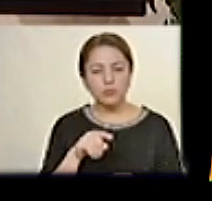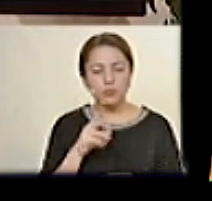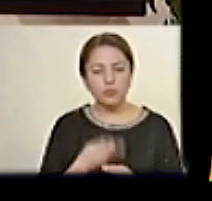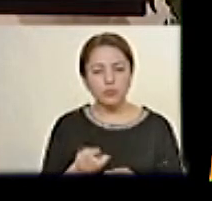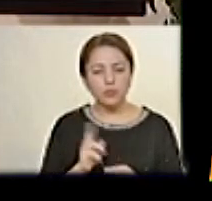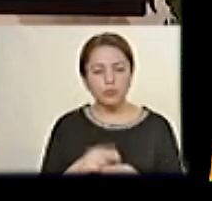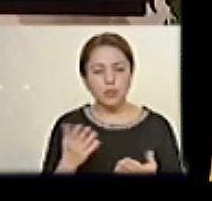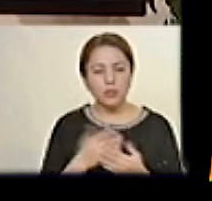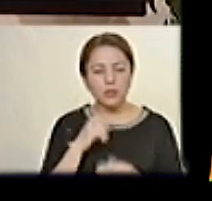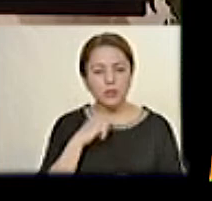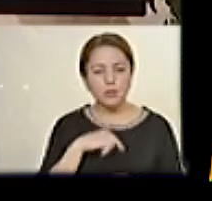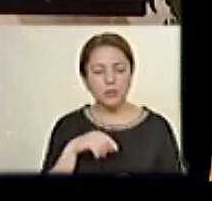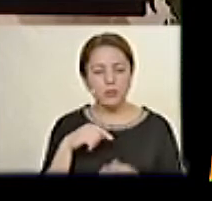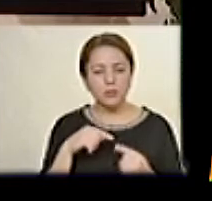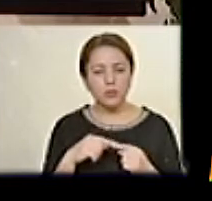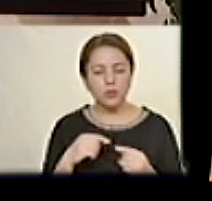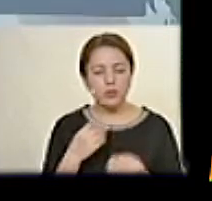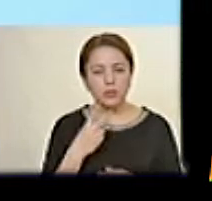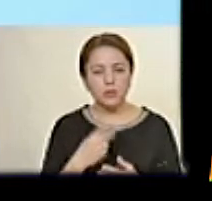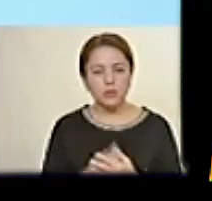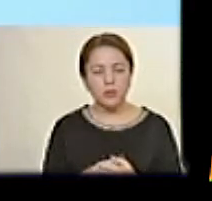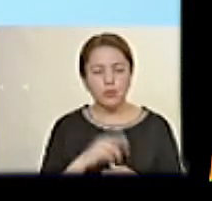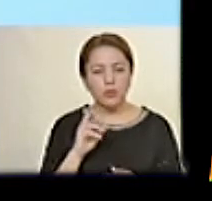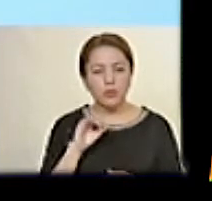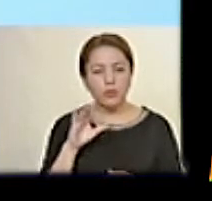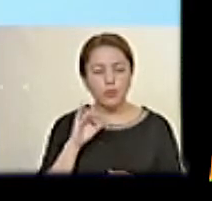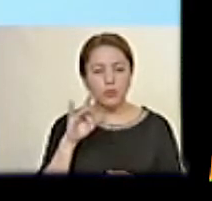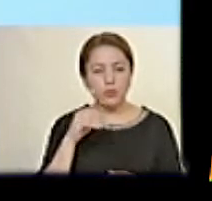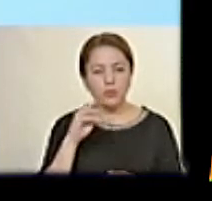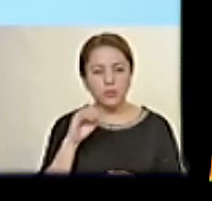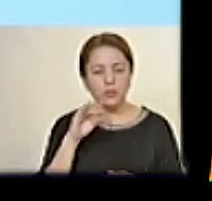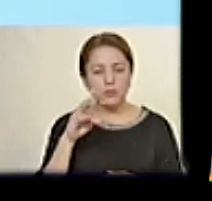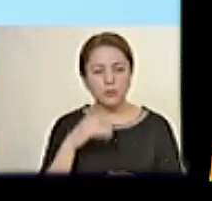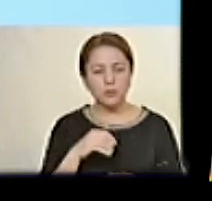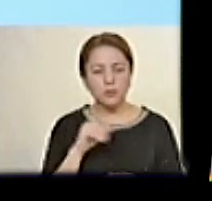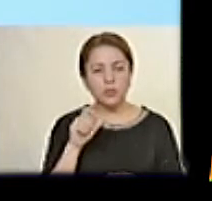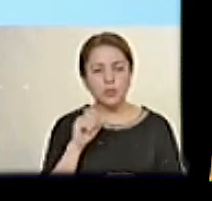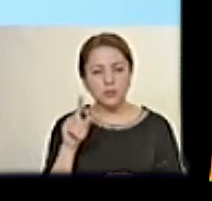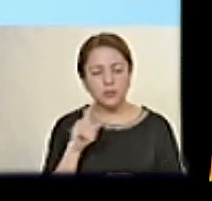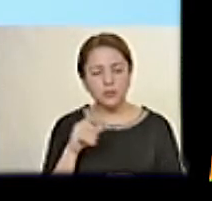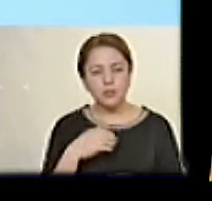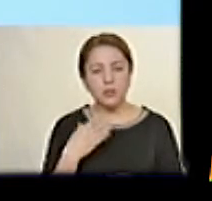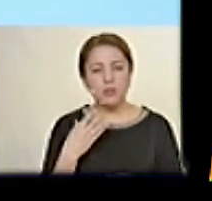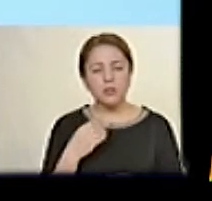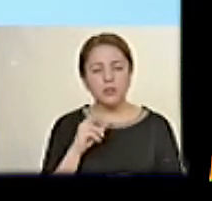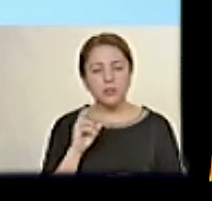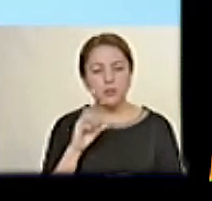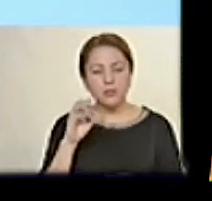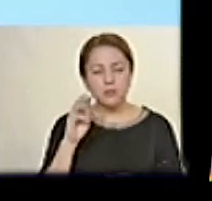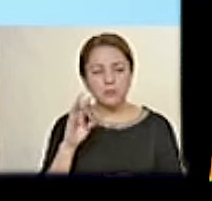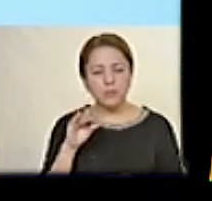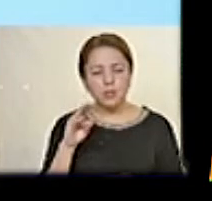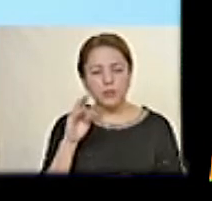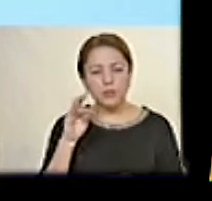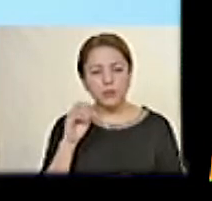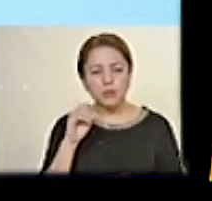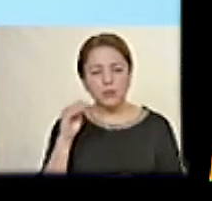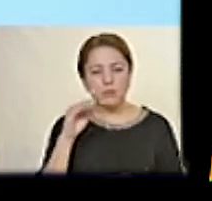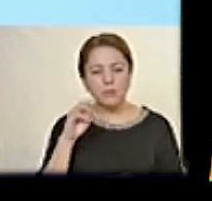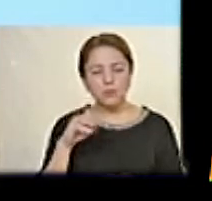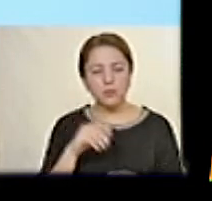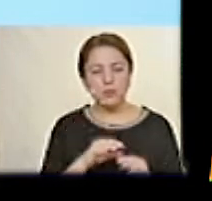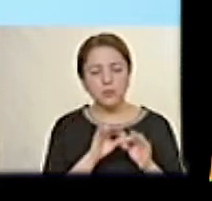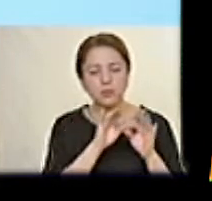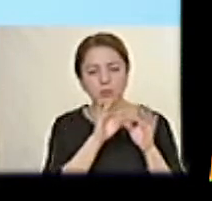quyidagi xususiyatlar xos. Ya'ni quvur transportidan asosan gaz hamda qisman neft tashishda ham